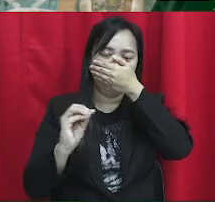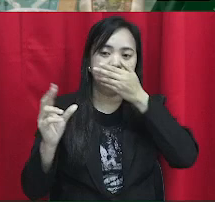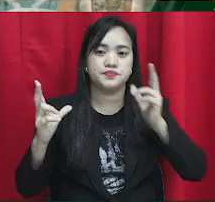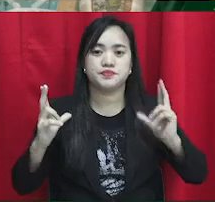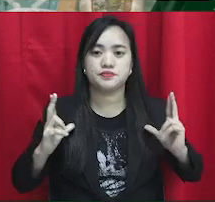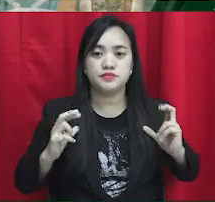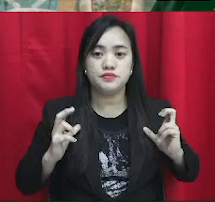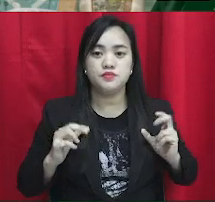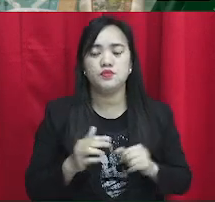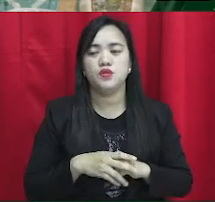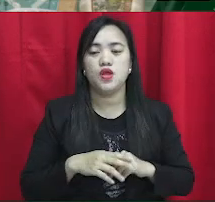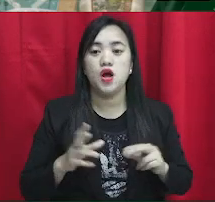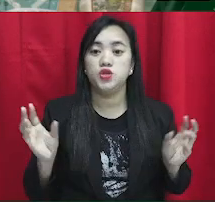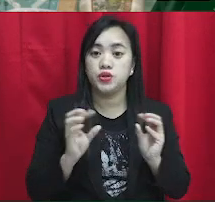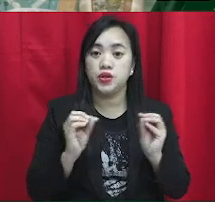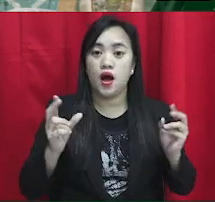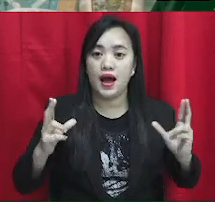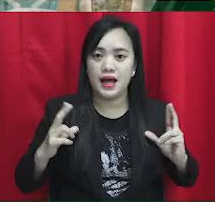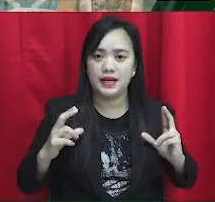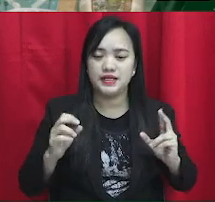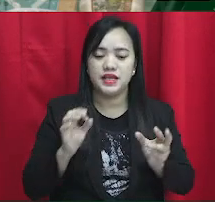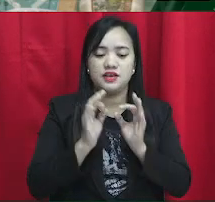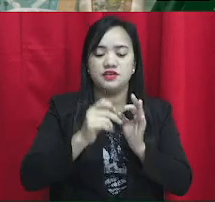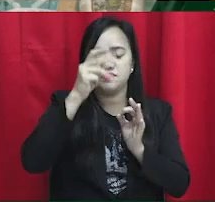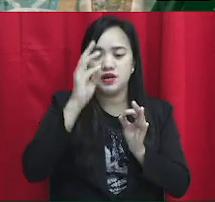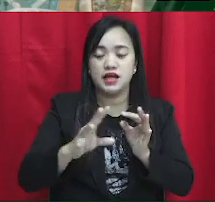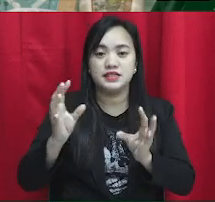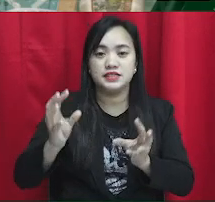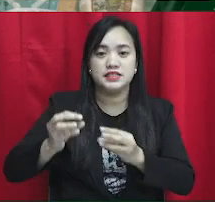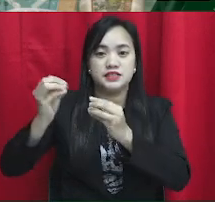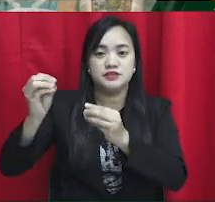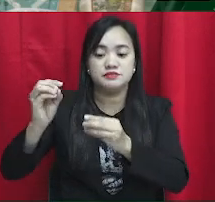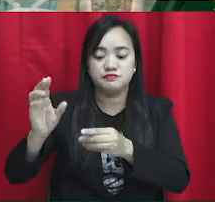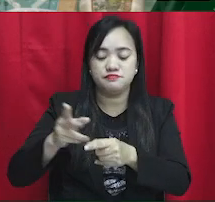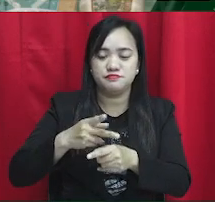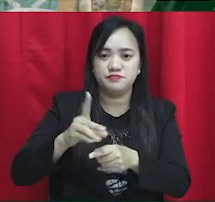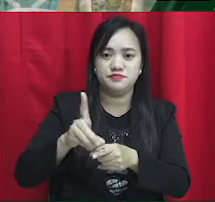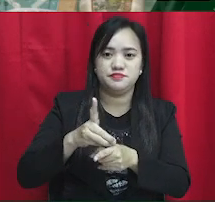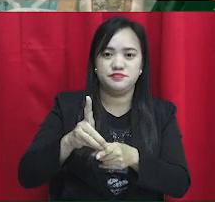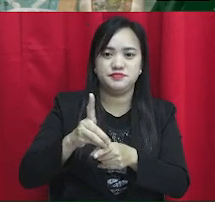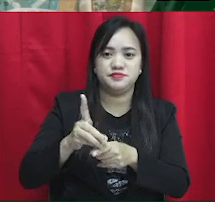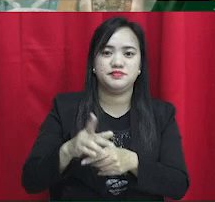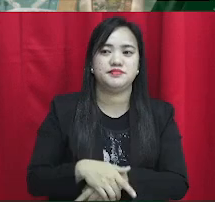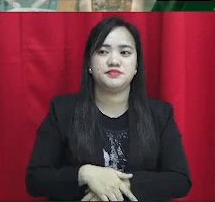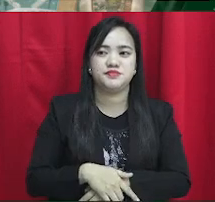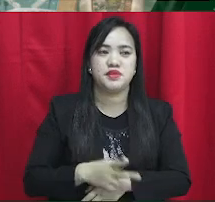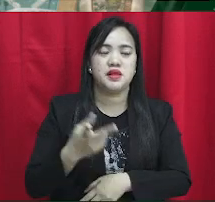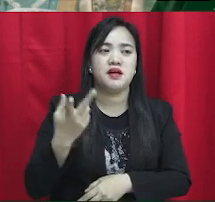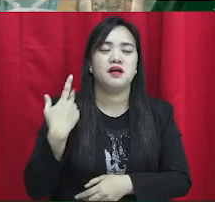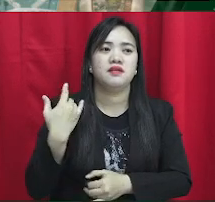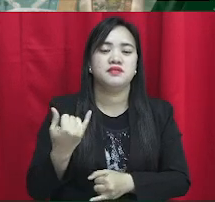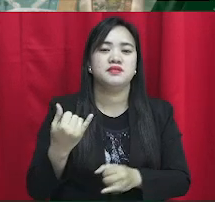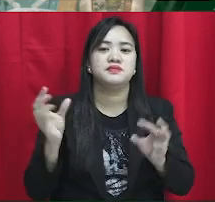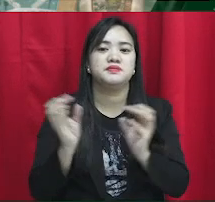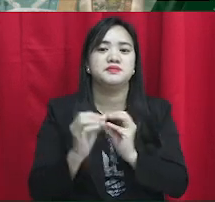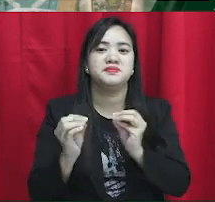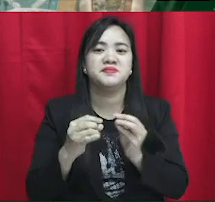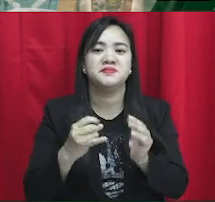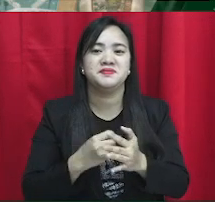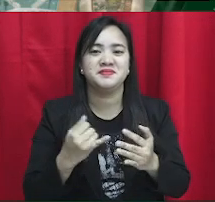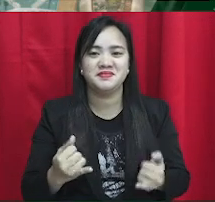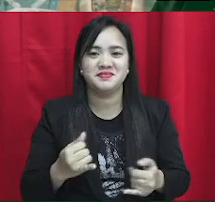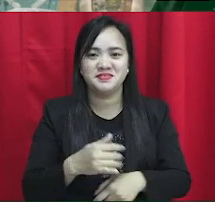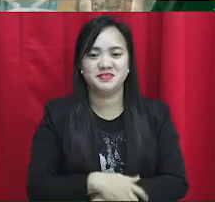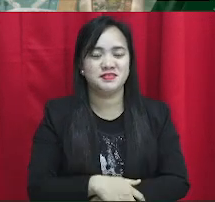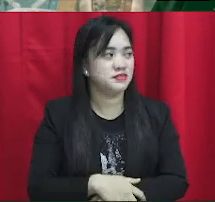Pag ang Diyos magdisiplina, walang holiday. Baka sabi ko, Christmas season on siguro, palampasin naman siguro ko ng Panginoon. Ay, hindi ganun yun, mga